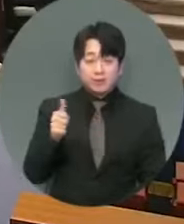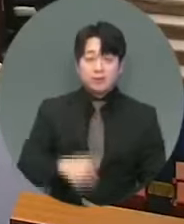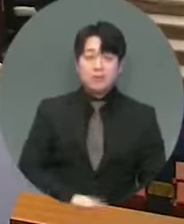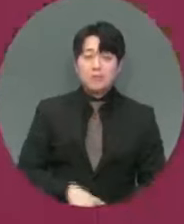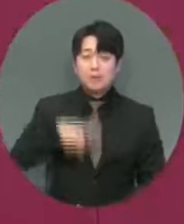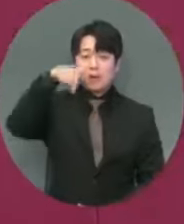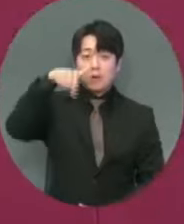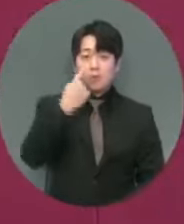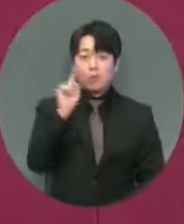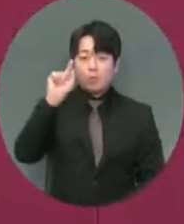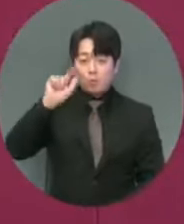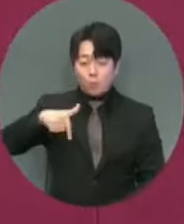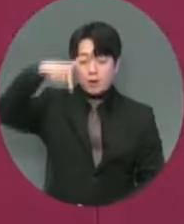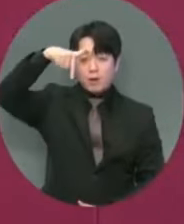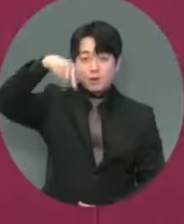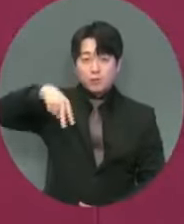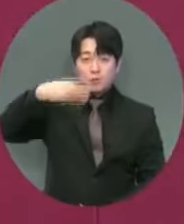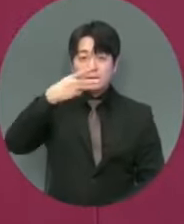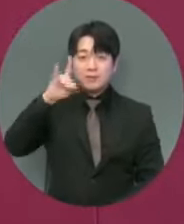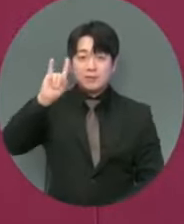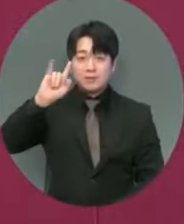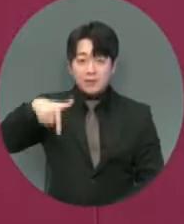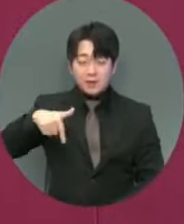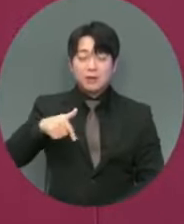곽규택 의원,